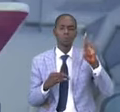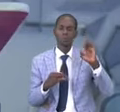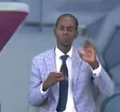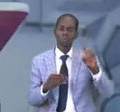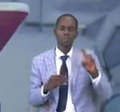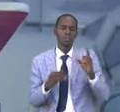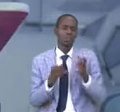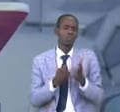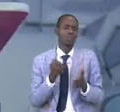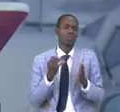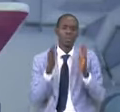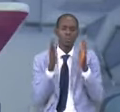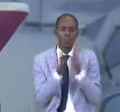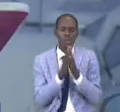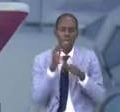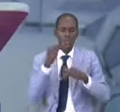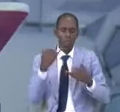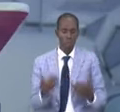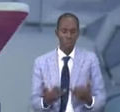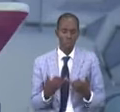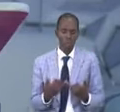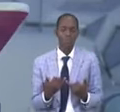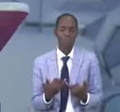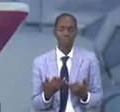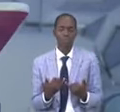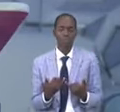le Seigneur en ce moment